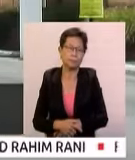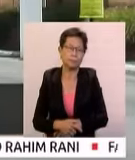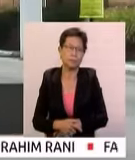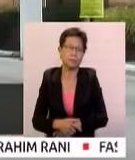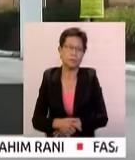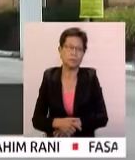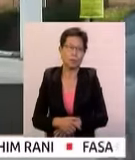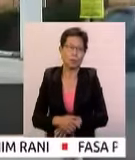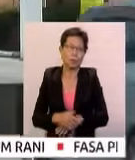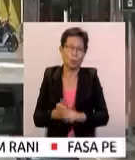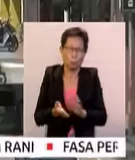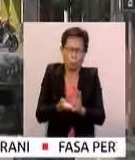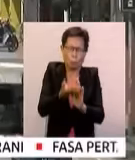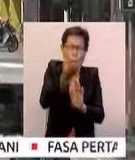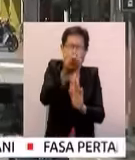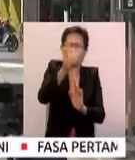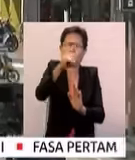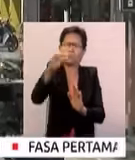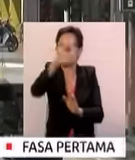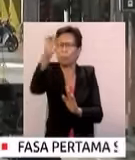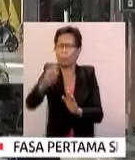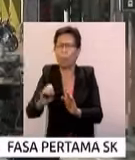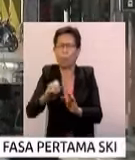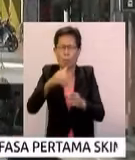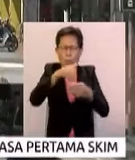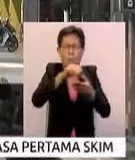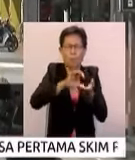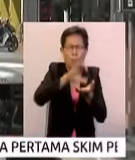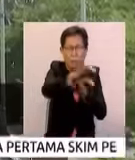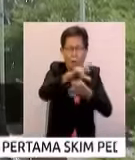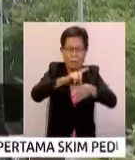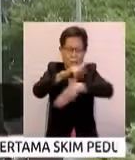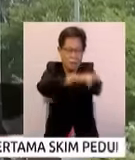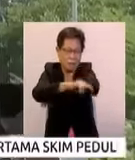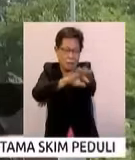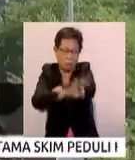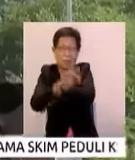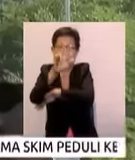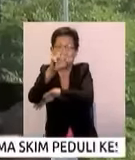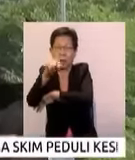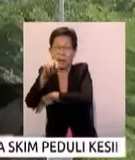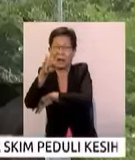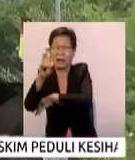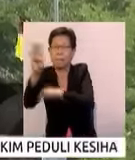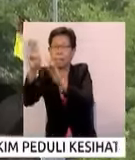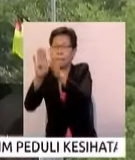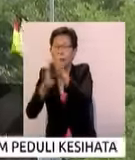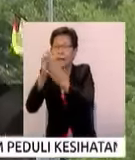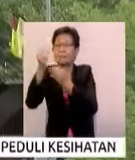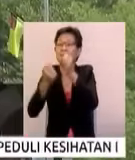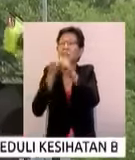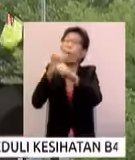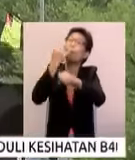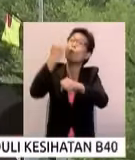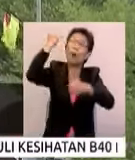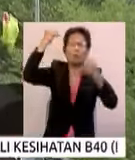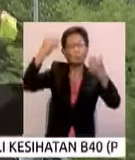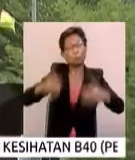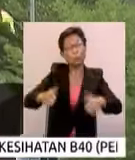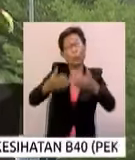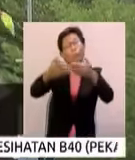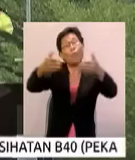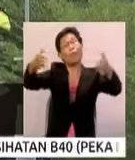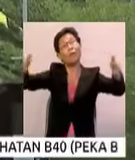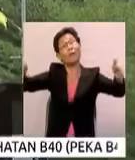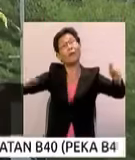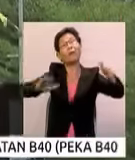Tambahnya, peningkatan 100% nilai pelaburan di Negeri Sembilan iaitu sebanyak RM3.6 bilion tahun lepas telah membuka lebih